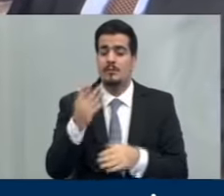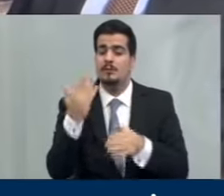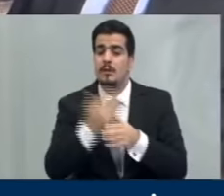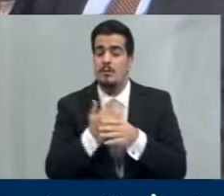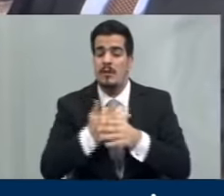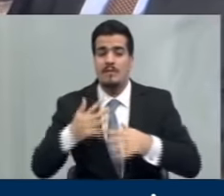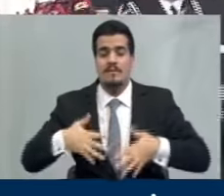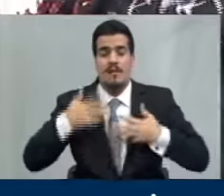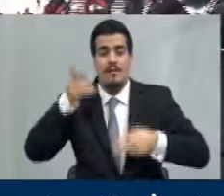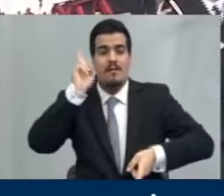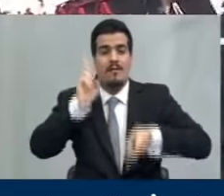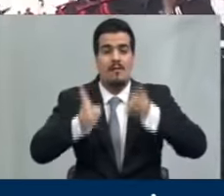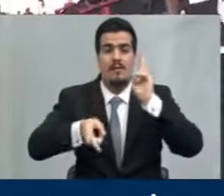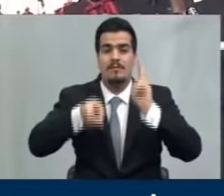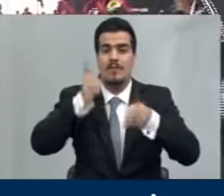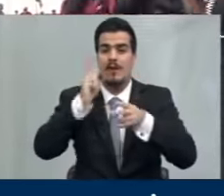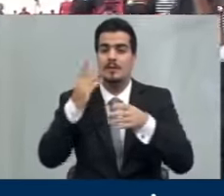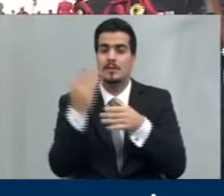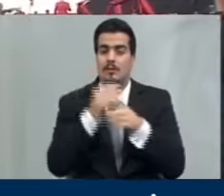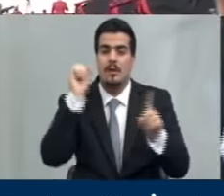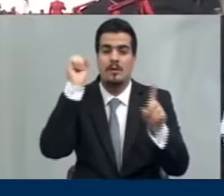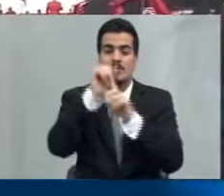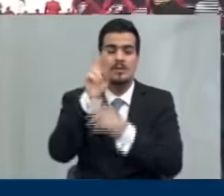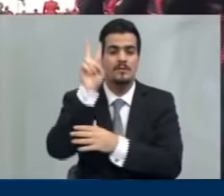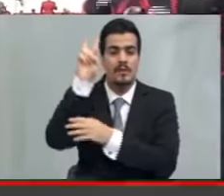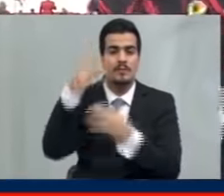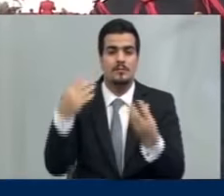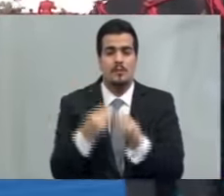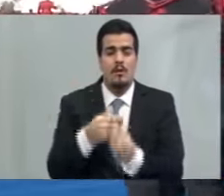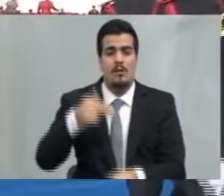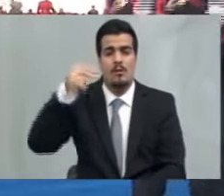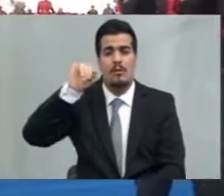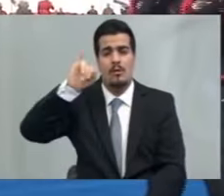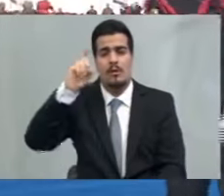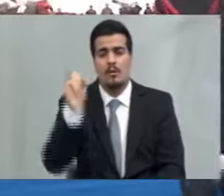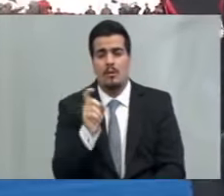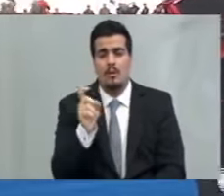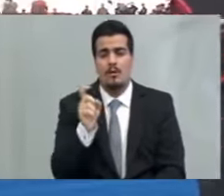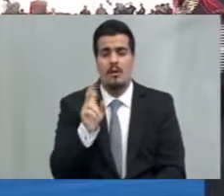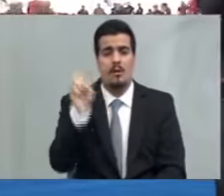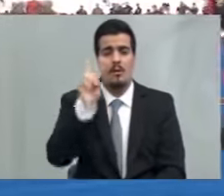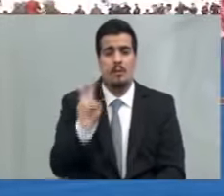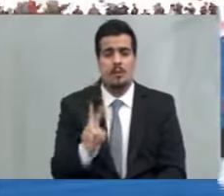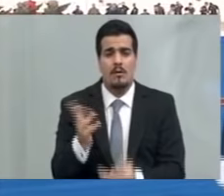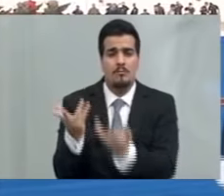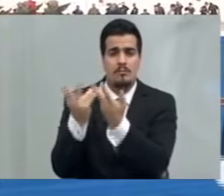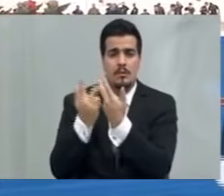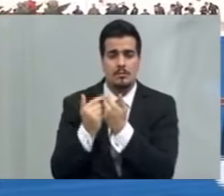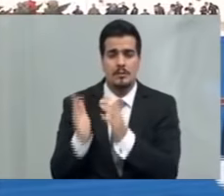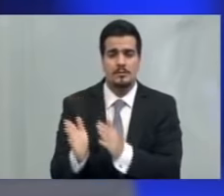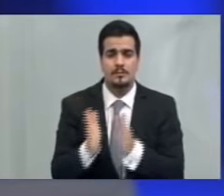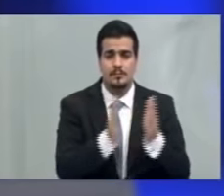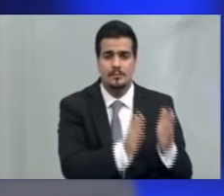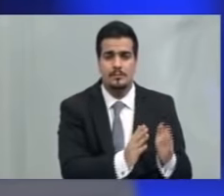فرحة الأهالي بذكرى النصر الكبير. عمر العزاو العراقي الإخبارية، صلاح الدين.